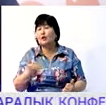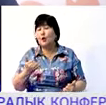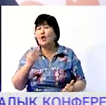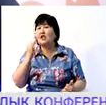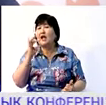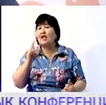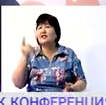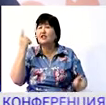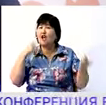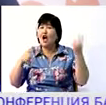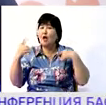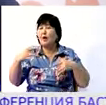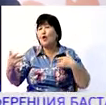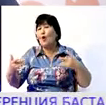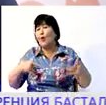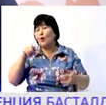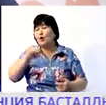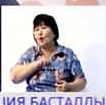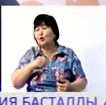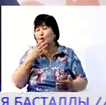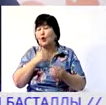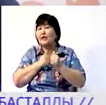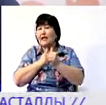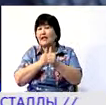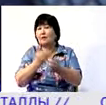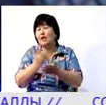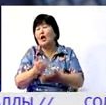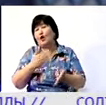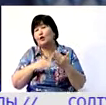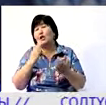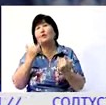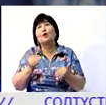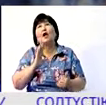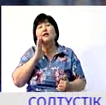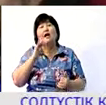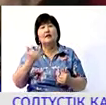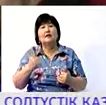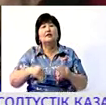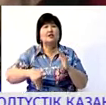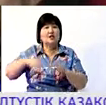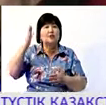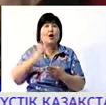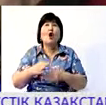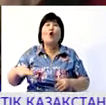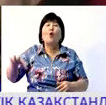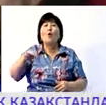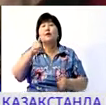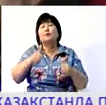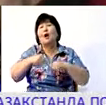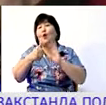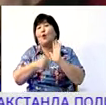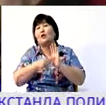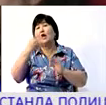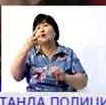шайырлардың шығармаларын өнерпаздар өзіміздің соңымыздан еріп келе жатқан Құдайға шүкір бүгінгі таңға дейін жеткізіп келе жатыр. Облыстық байқауға 16